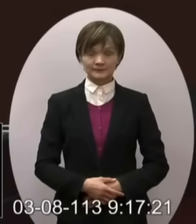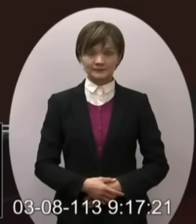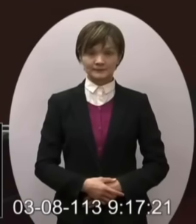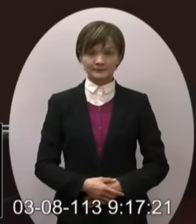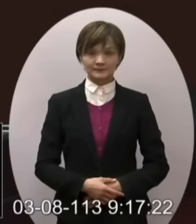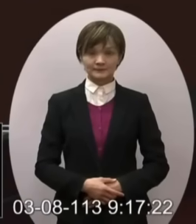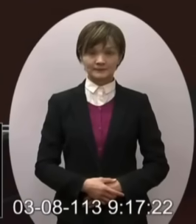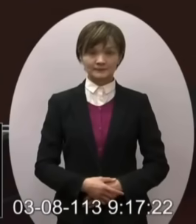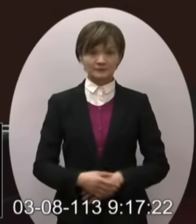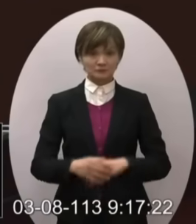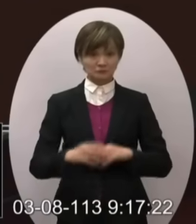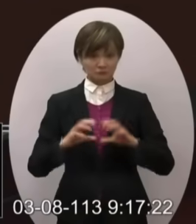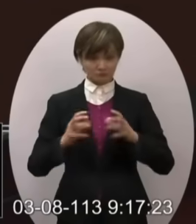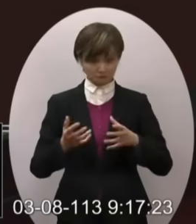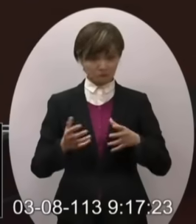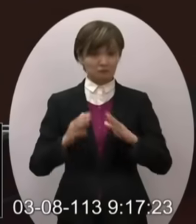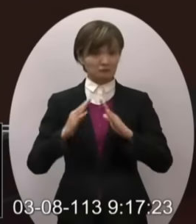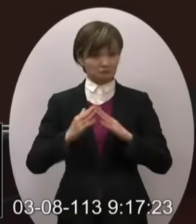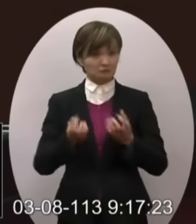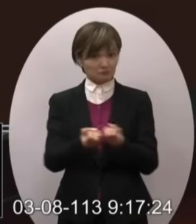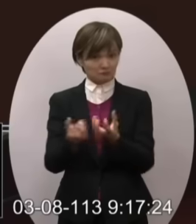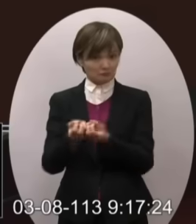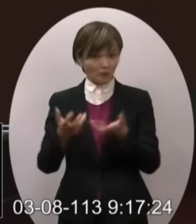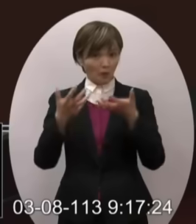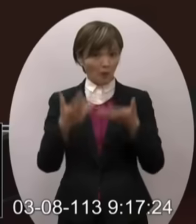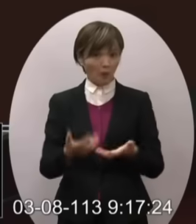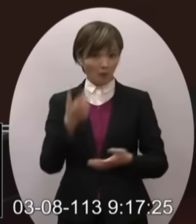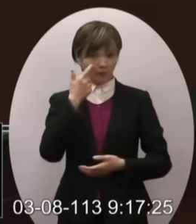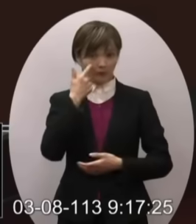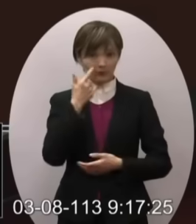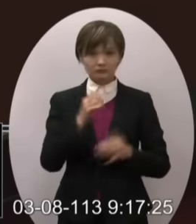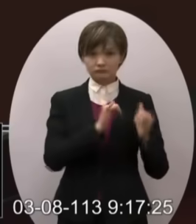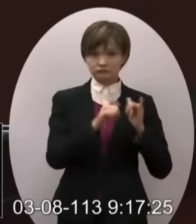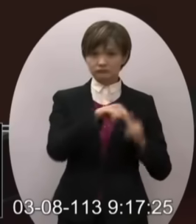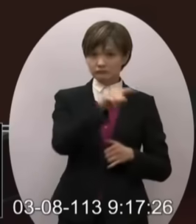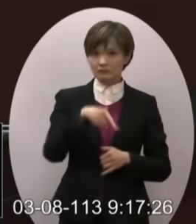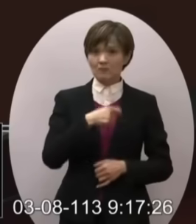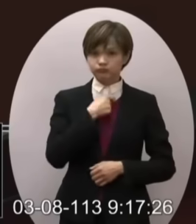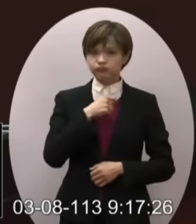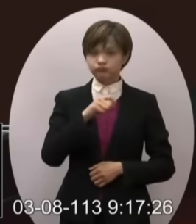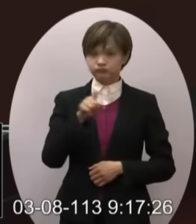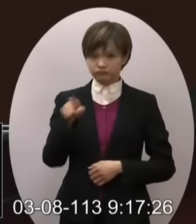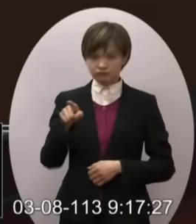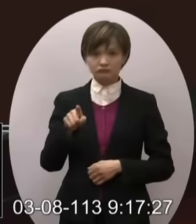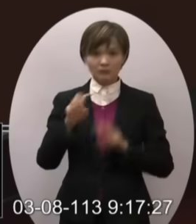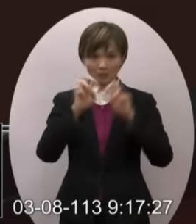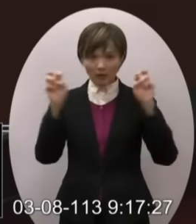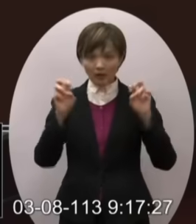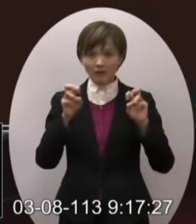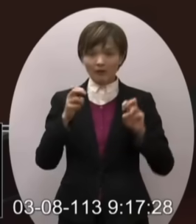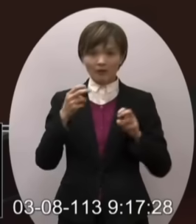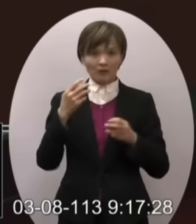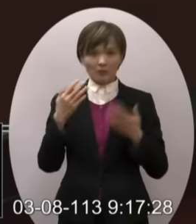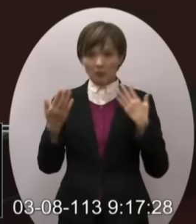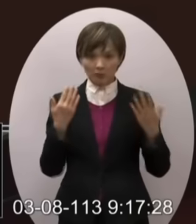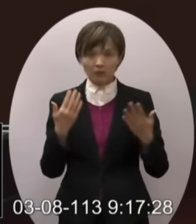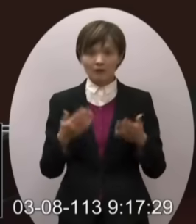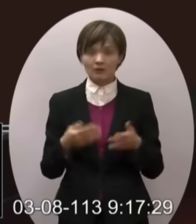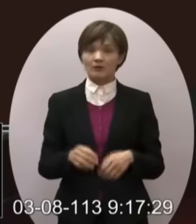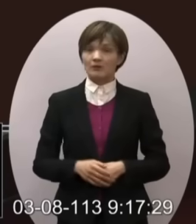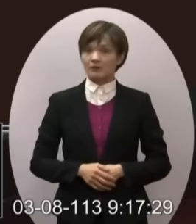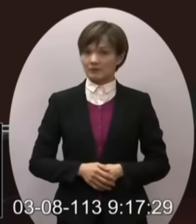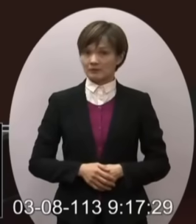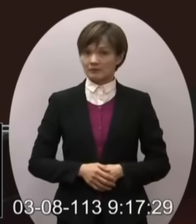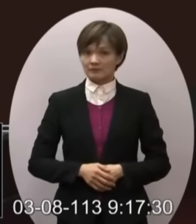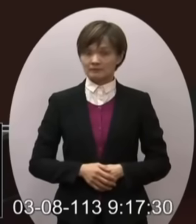国家发生重大事故，全民要的是一个真相，要的是一个公开透明且能解决